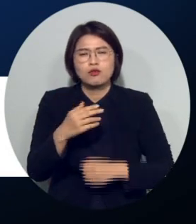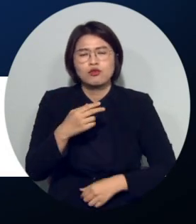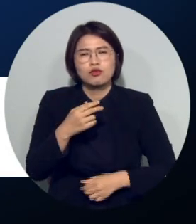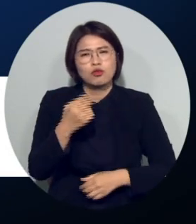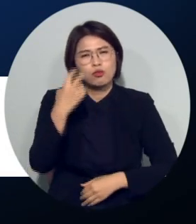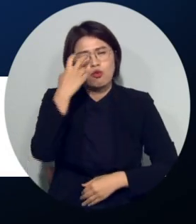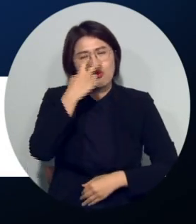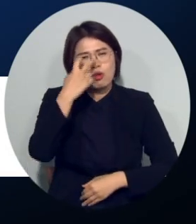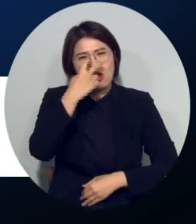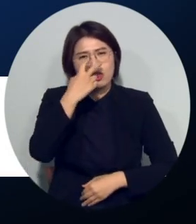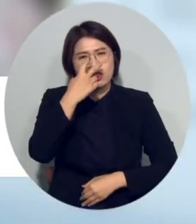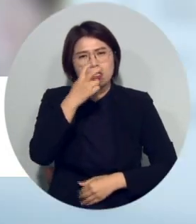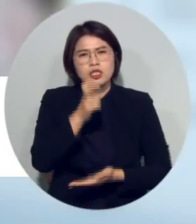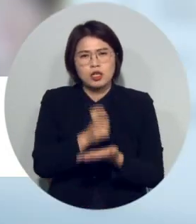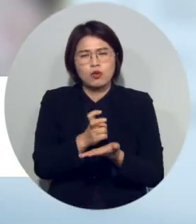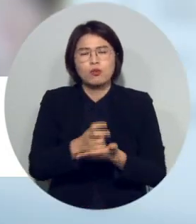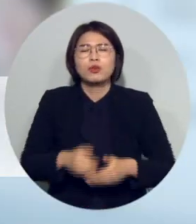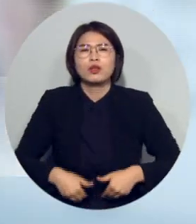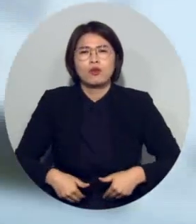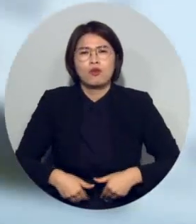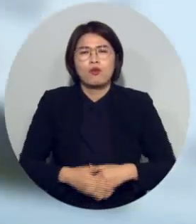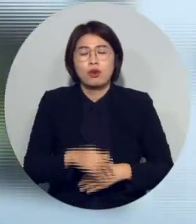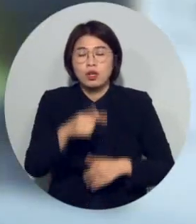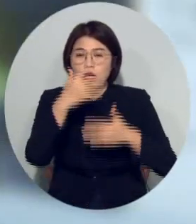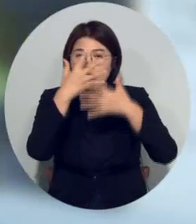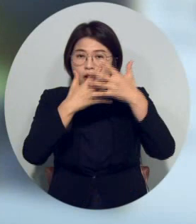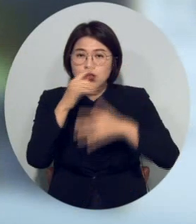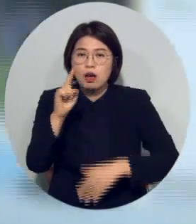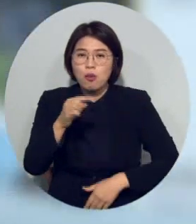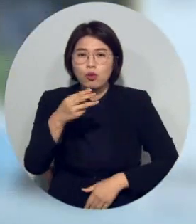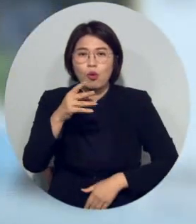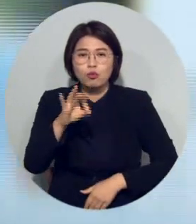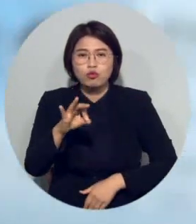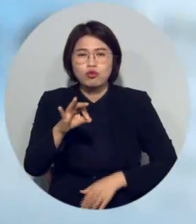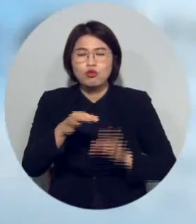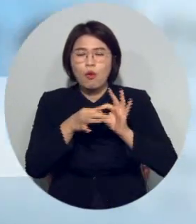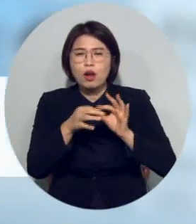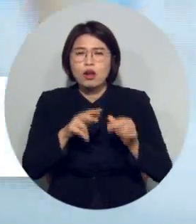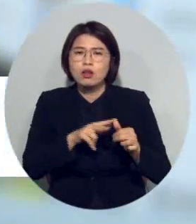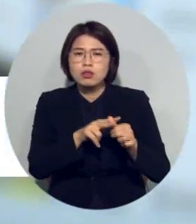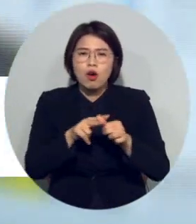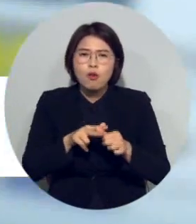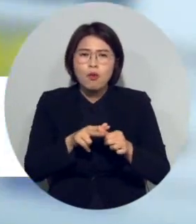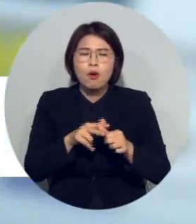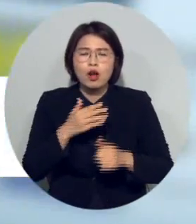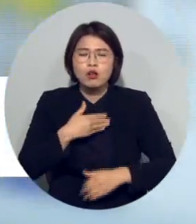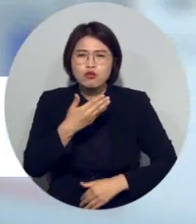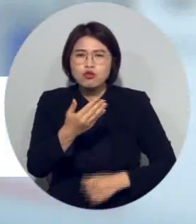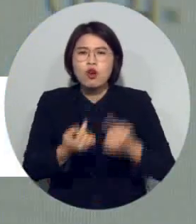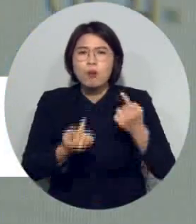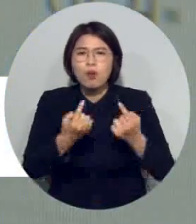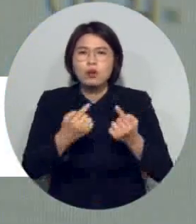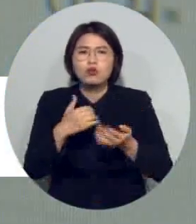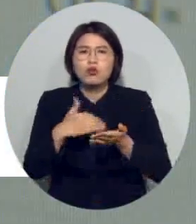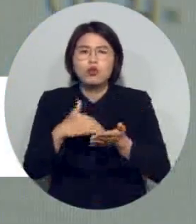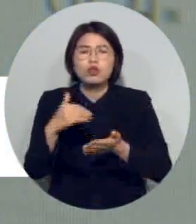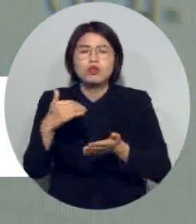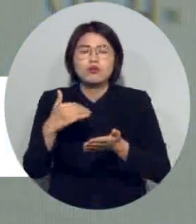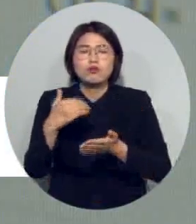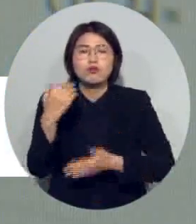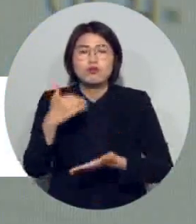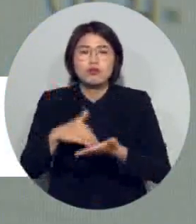모니터링할 수 있는 어떤 책도 돛 이 영상들은 통풍에 관한 정확한 처방을 알려 주는 영상보다 조회수는 5배